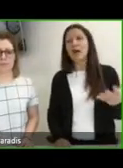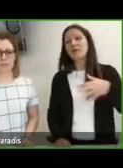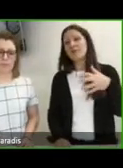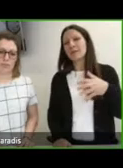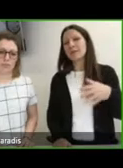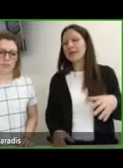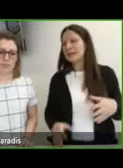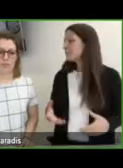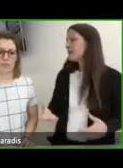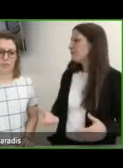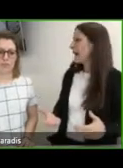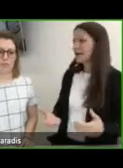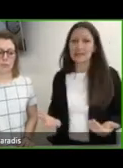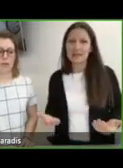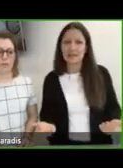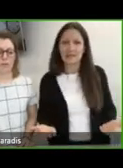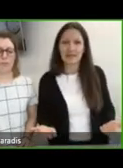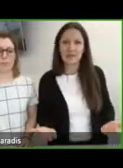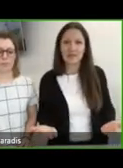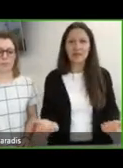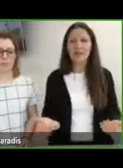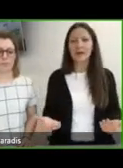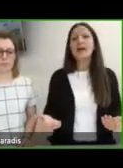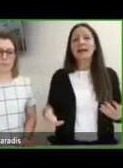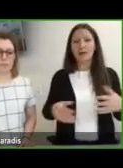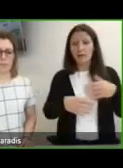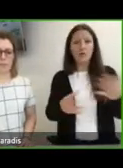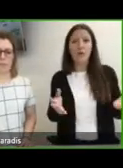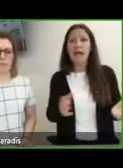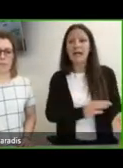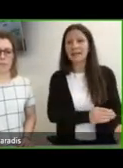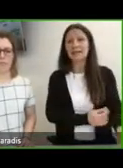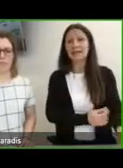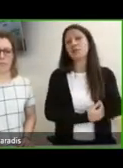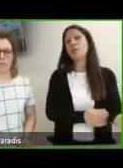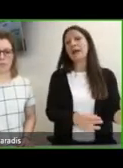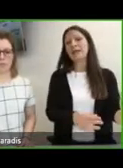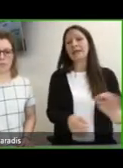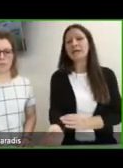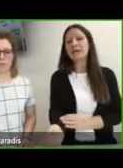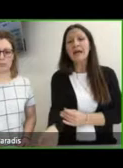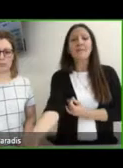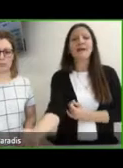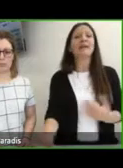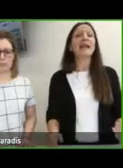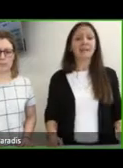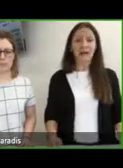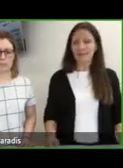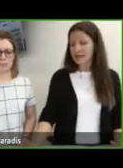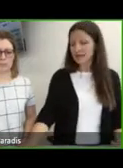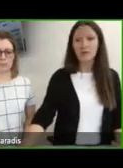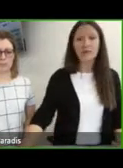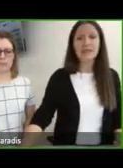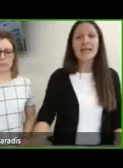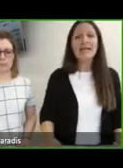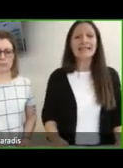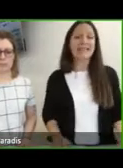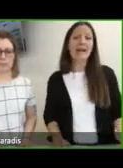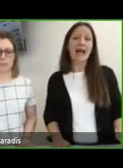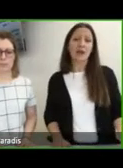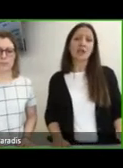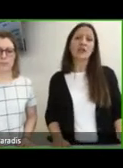par dans le fond, Savoir média, il vulgarise des études scientifiques et donc vous pourrez la regarder, super intéressante. Mais quelle technique ils ont utilisée?